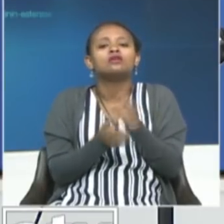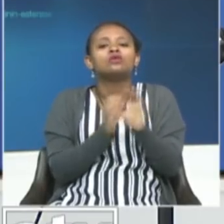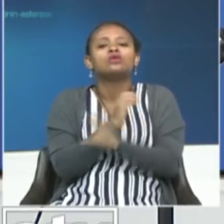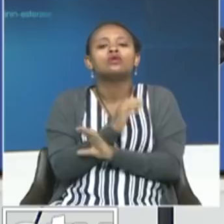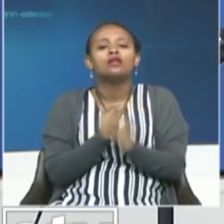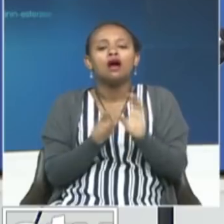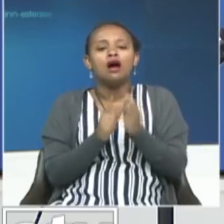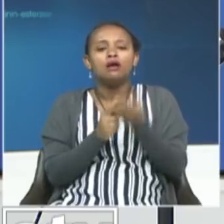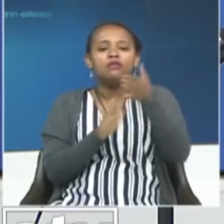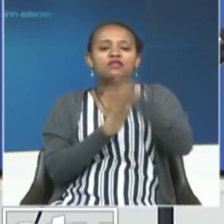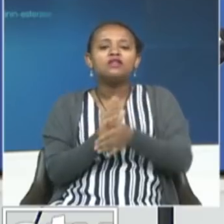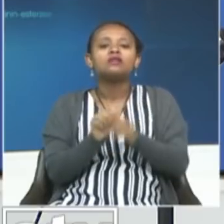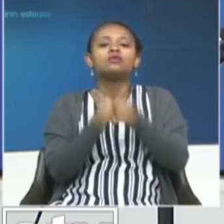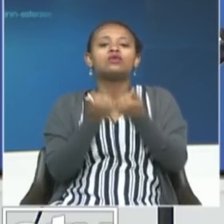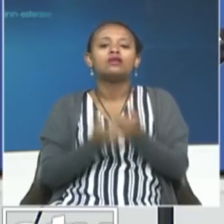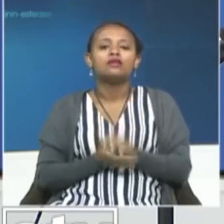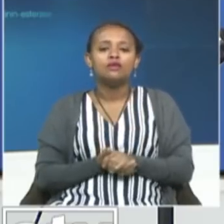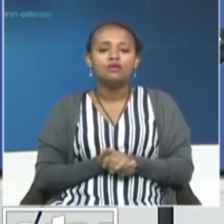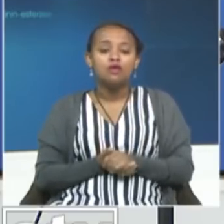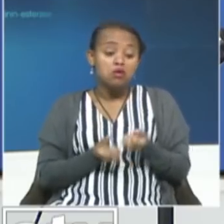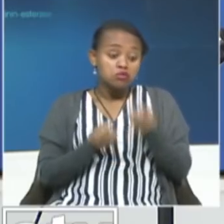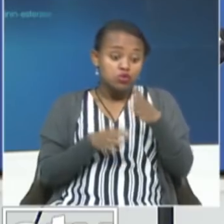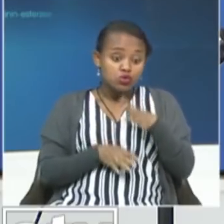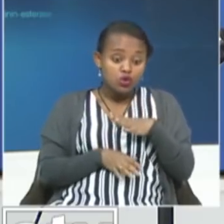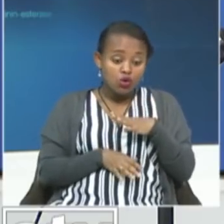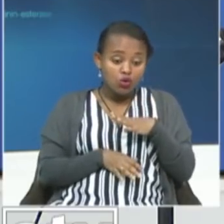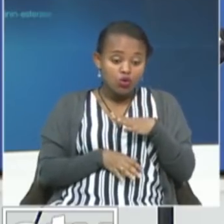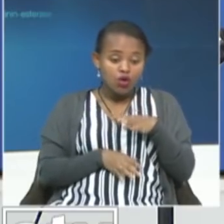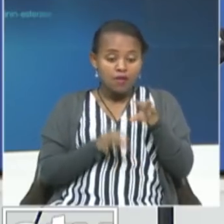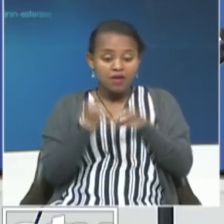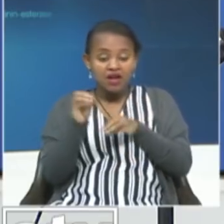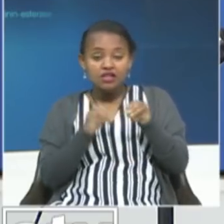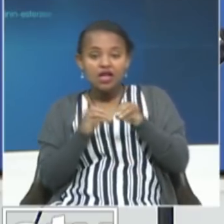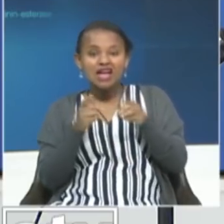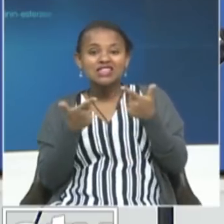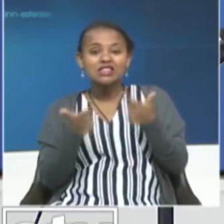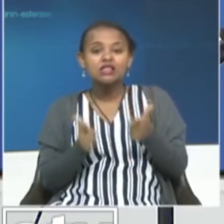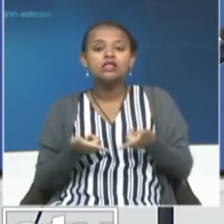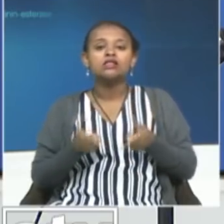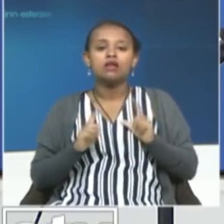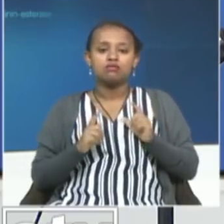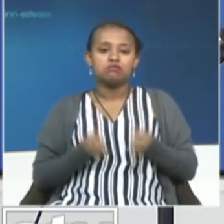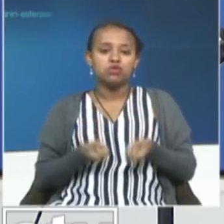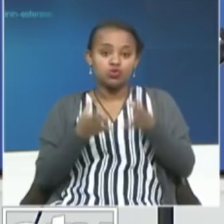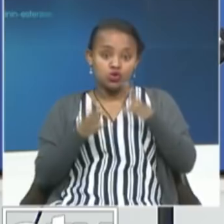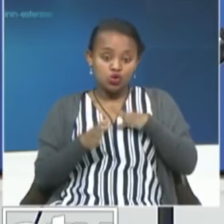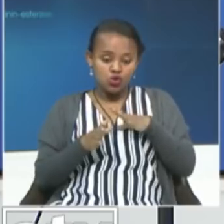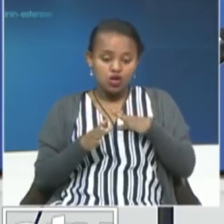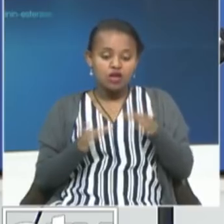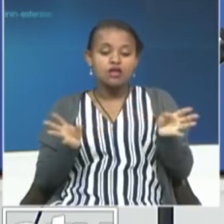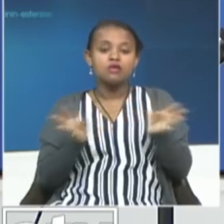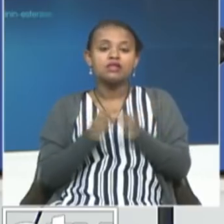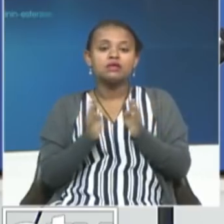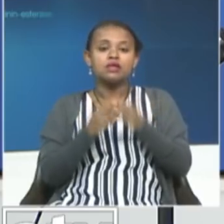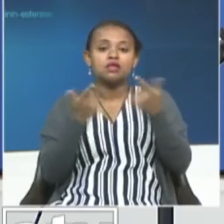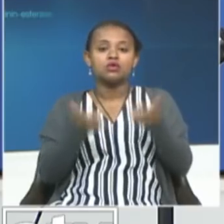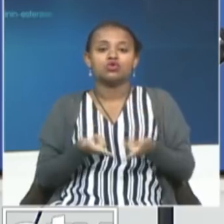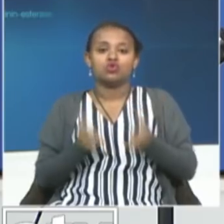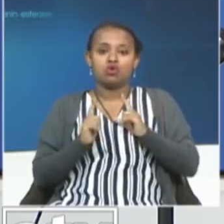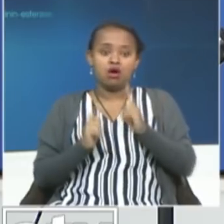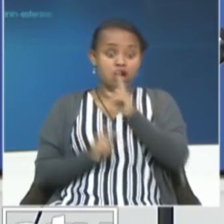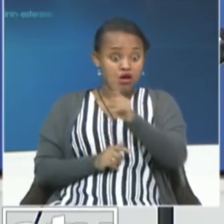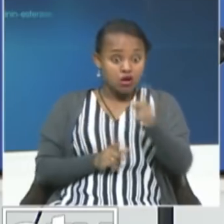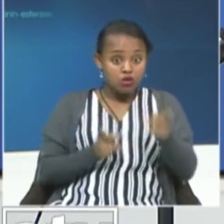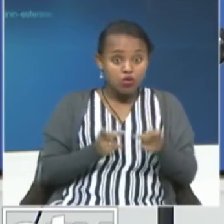መፈጸም ያለበት የሚለውንም እንመልከተው እስኪ። ብዙ ሰው የመንቀሳቀስ እድል ስለሚኖረው፣ ብዙ ሰው የመሰባሰብ እድሎች ስለሚኖሩ አንዳንድ ቦታ